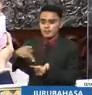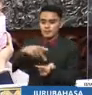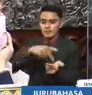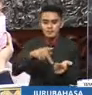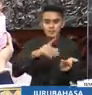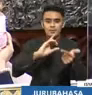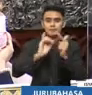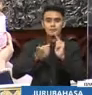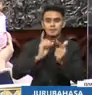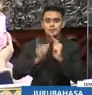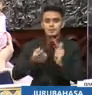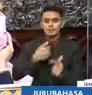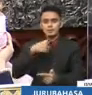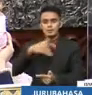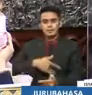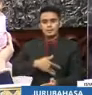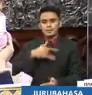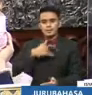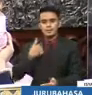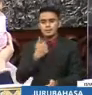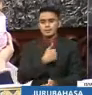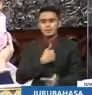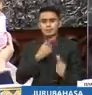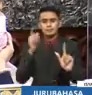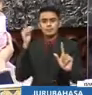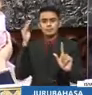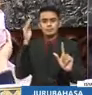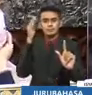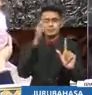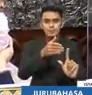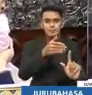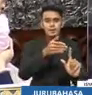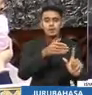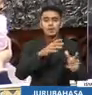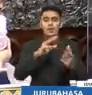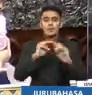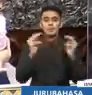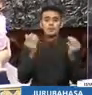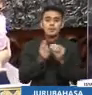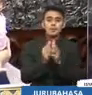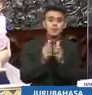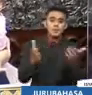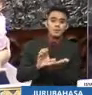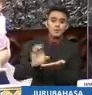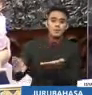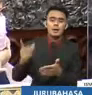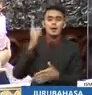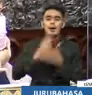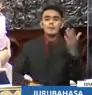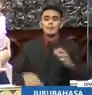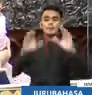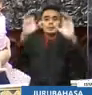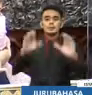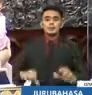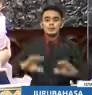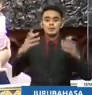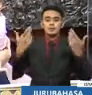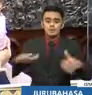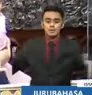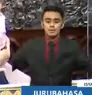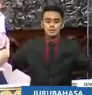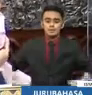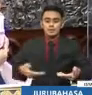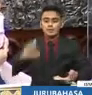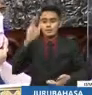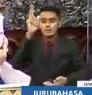digital save kita juga bergerak kearah masyarakat tanpa tunai atau langkah-langkah yang diperkenalkan oleh